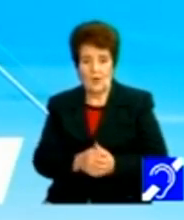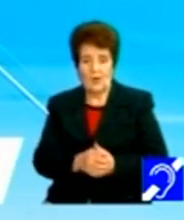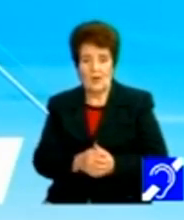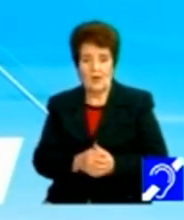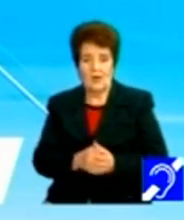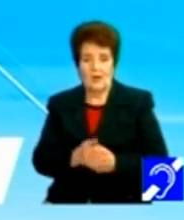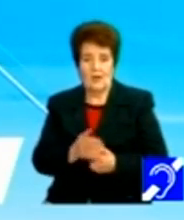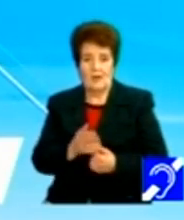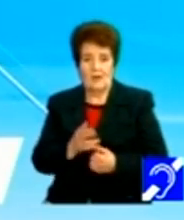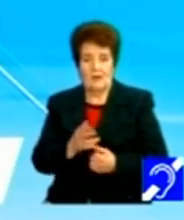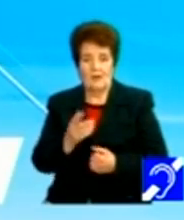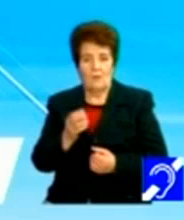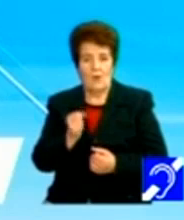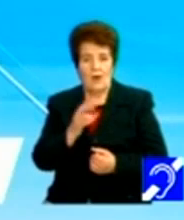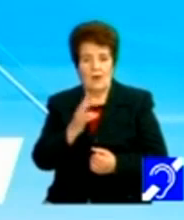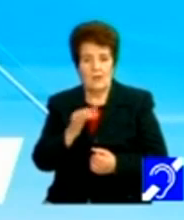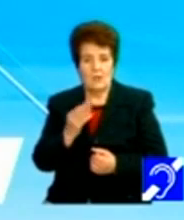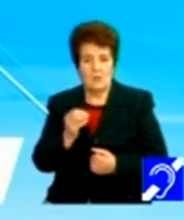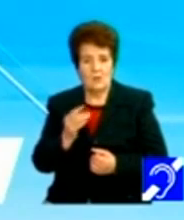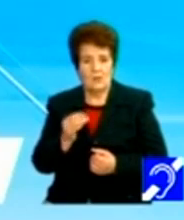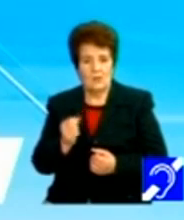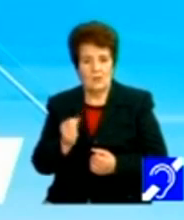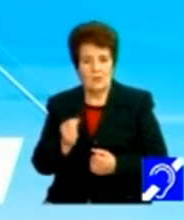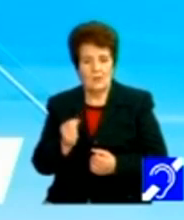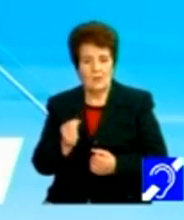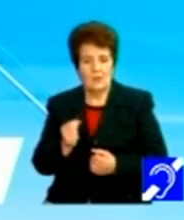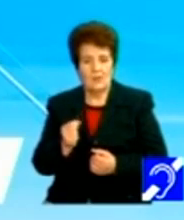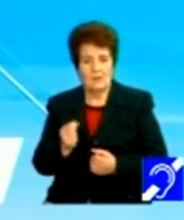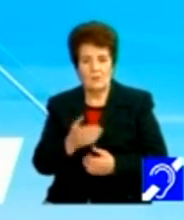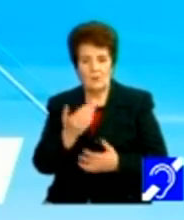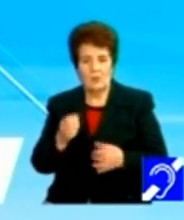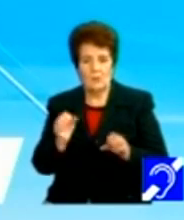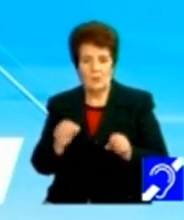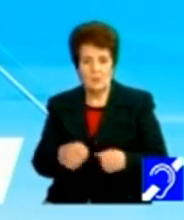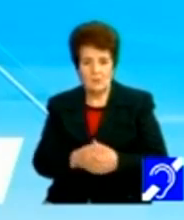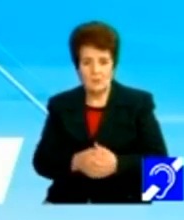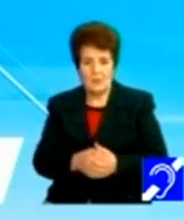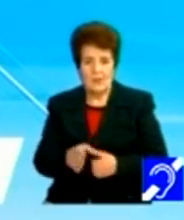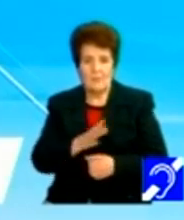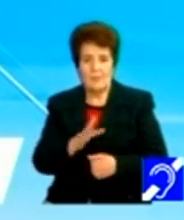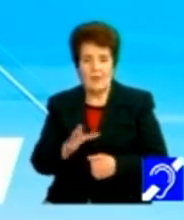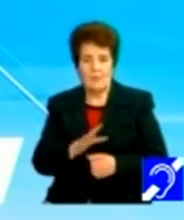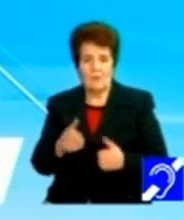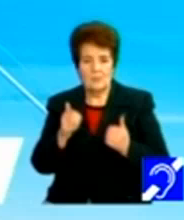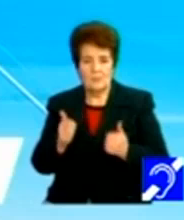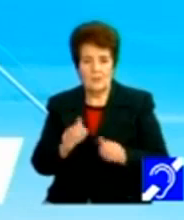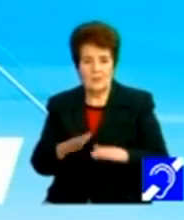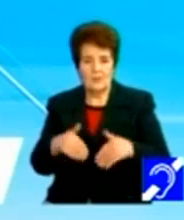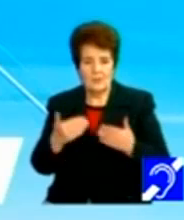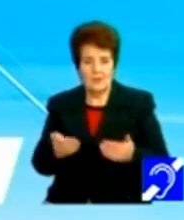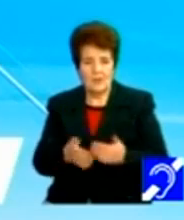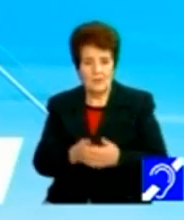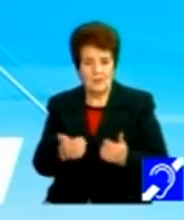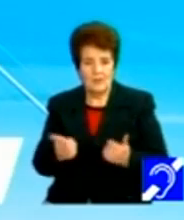domnișoara Login, cu anișoara, nu știu în ce măsură lucrul ăsta mai este posibil, pentru că n-a fost bine ceea ce s-a întâmplat cu divorțul în